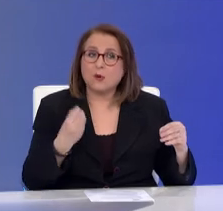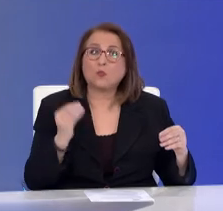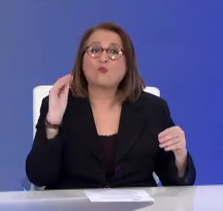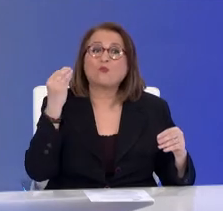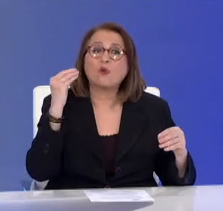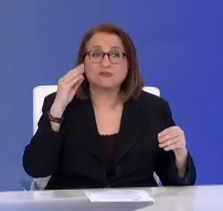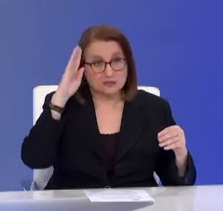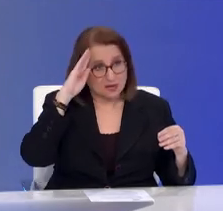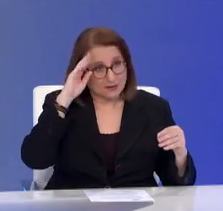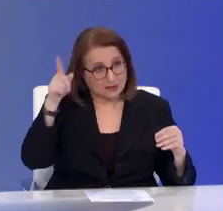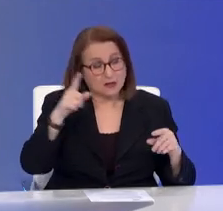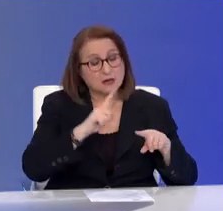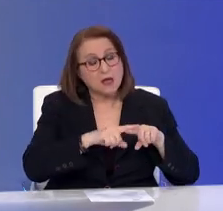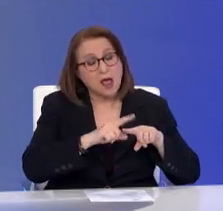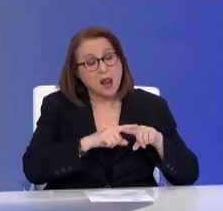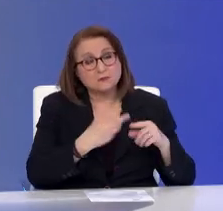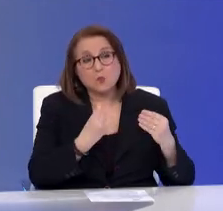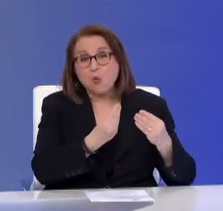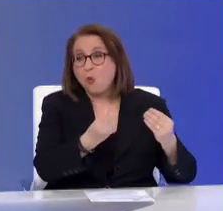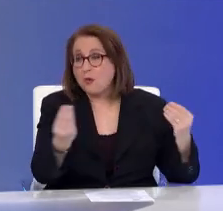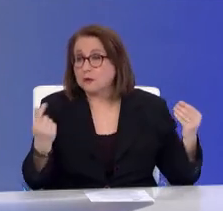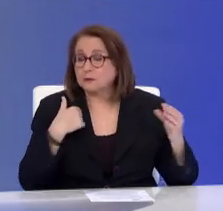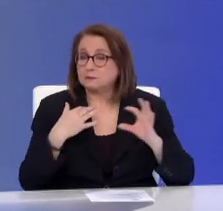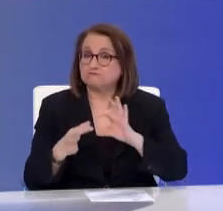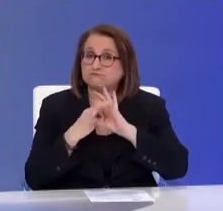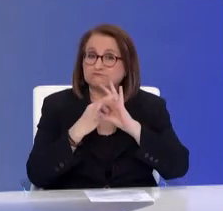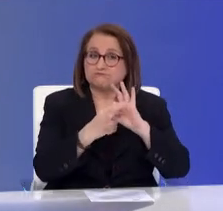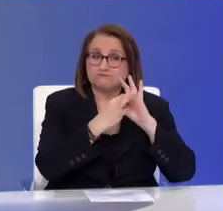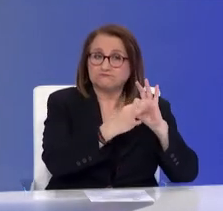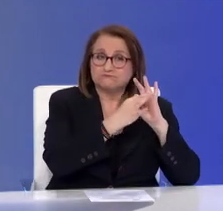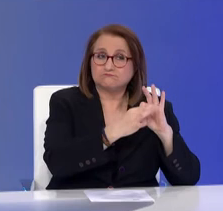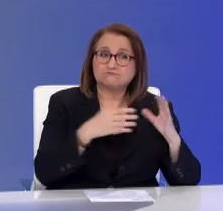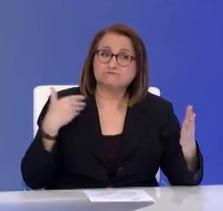έχω συνεργαστεί κατά τη διάρκεια της